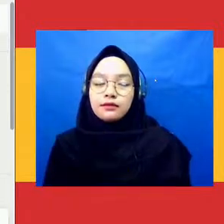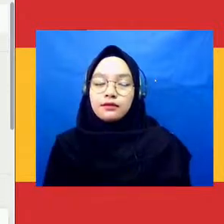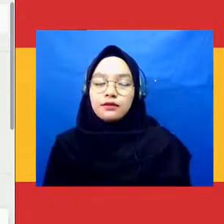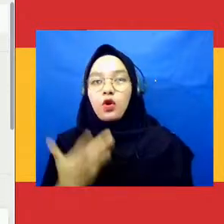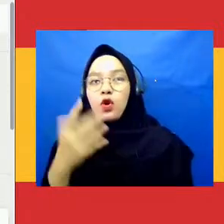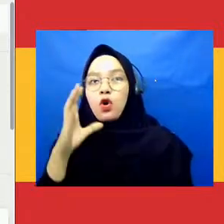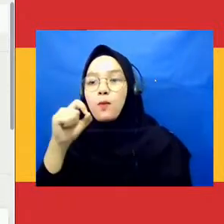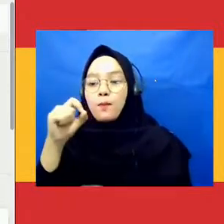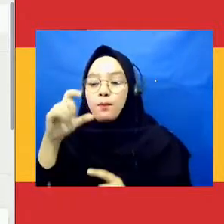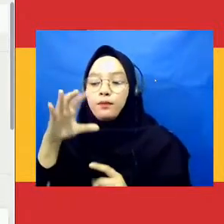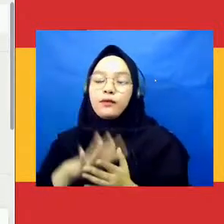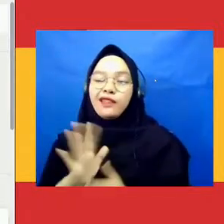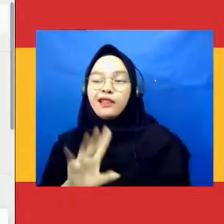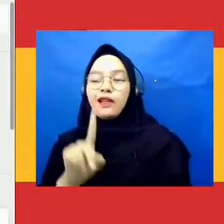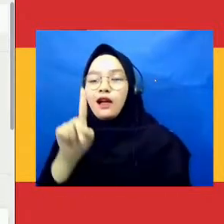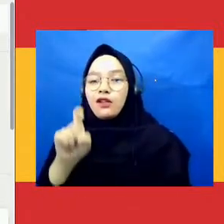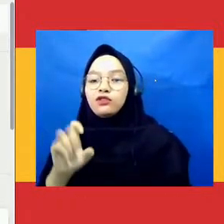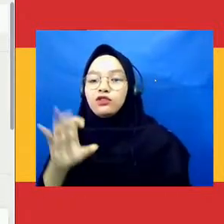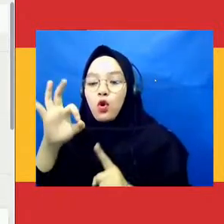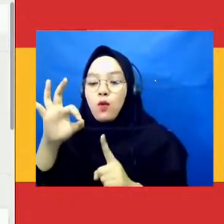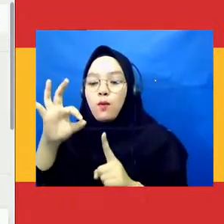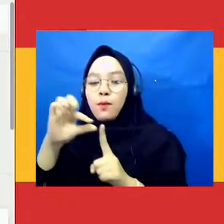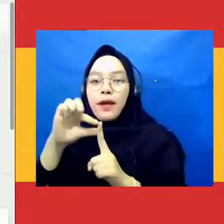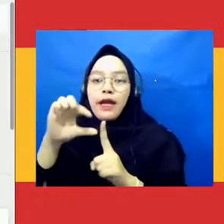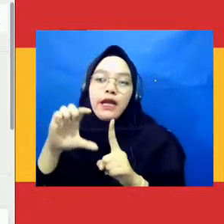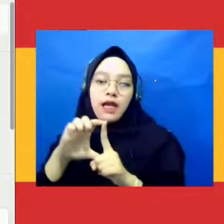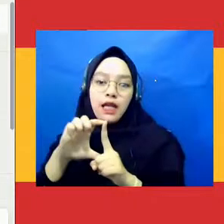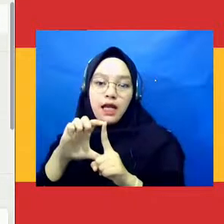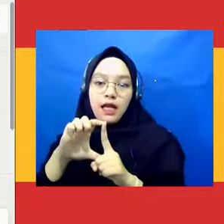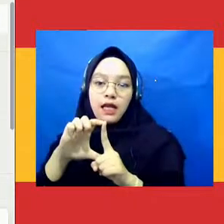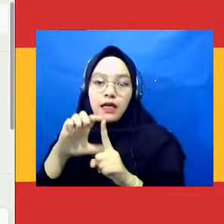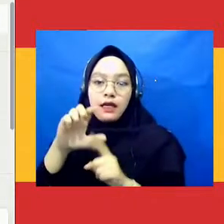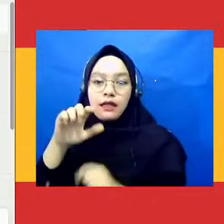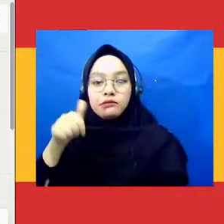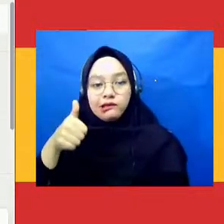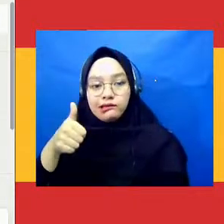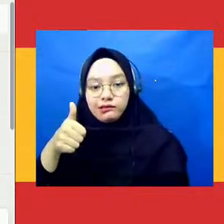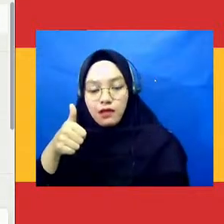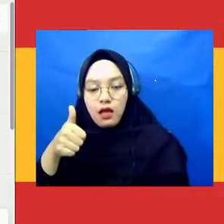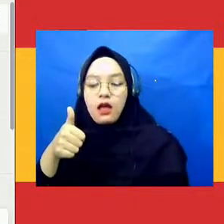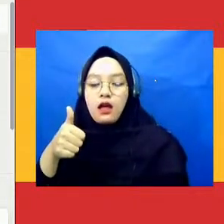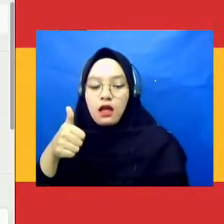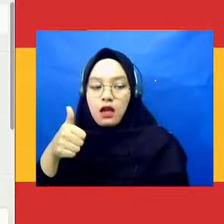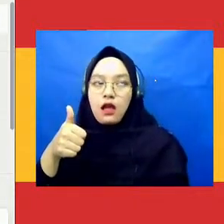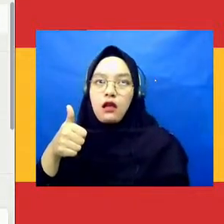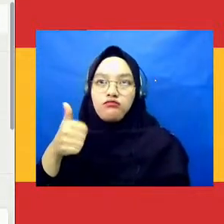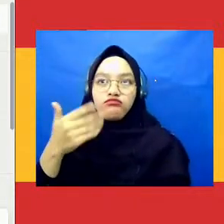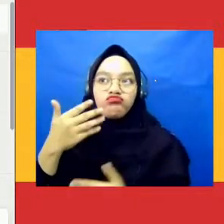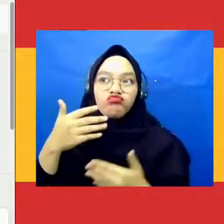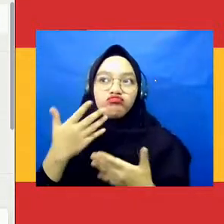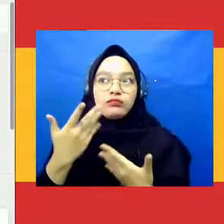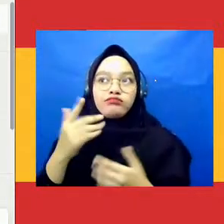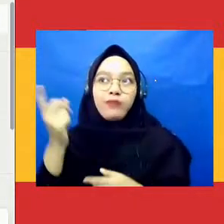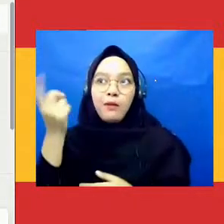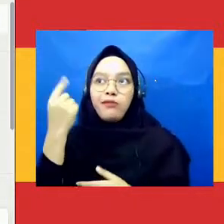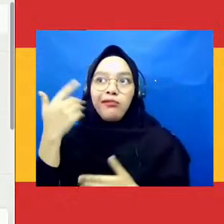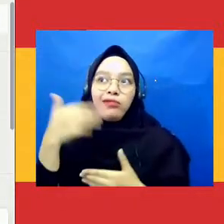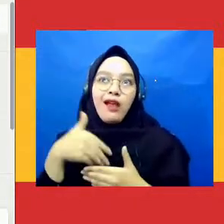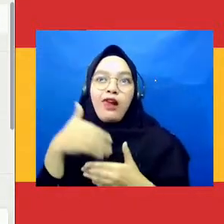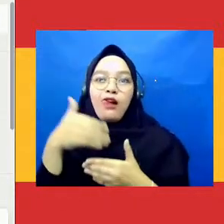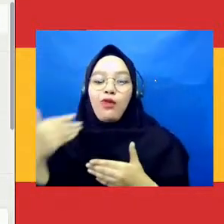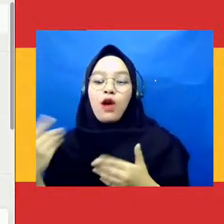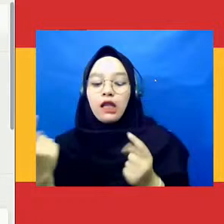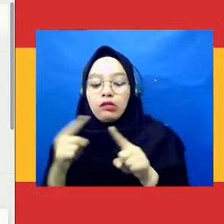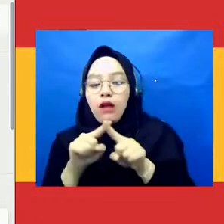OPD. Jadi tidak harus OPD. Bisa jadi justru dari di luar pemerintah, tapi mereka memang